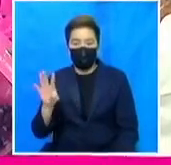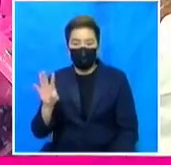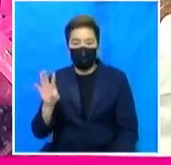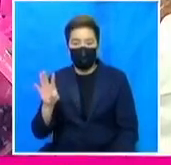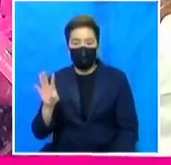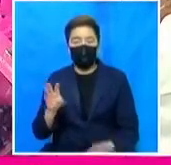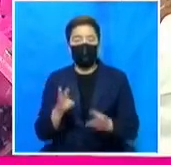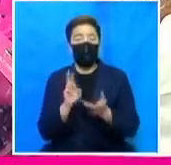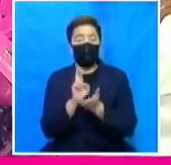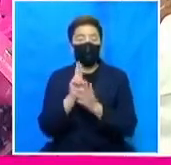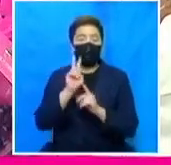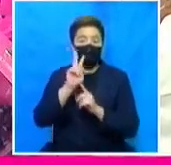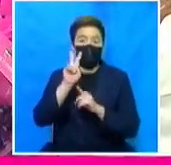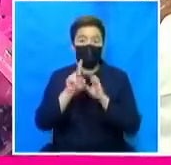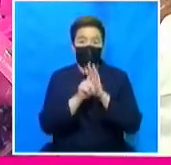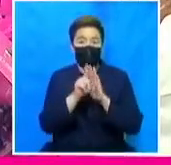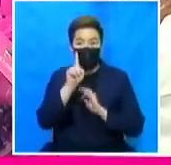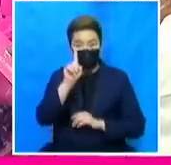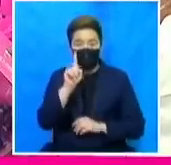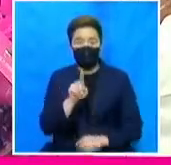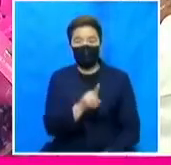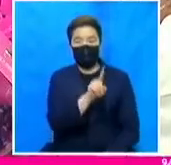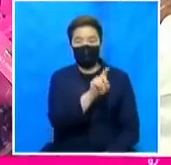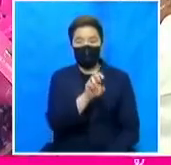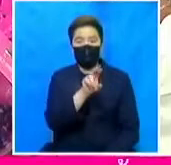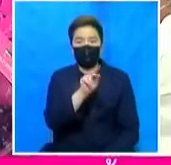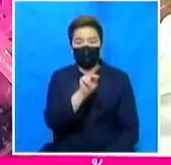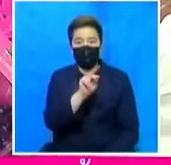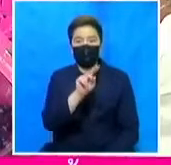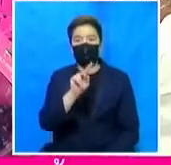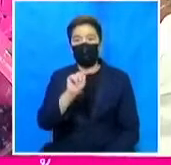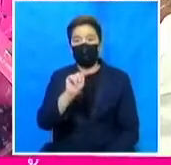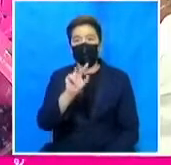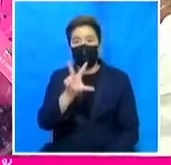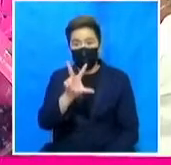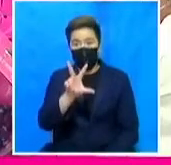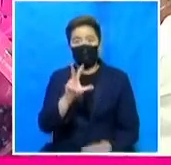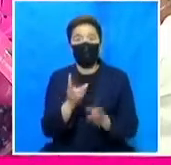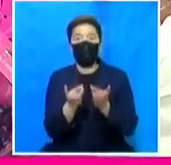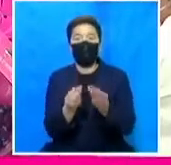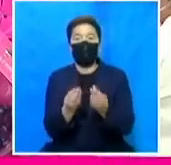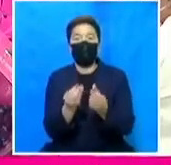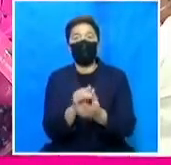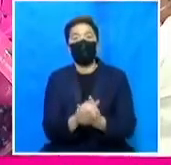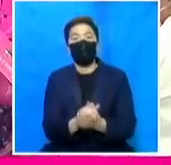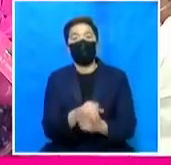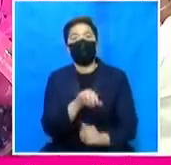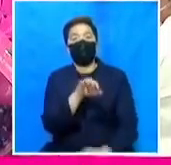9054814อันดับที่2หมุนครั้งที่1งวดที่130หมดอักษรทอผู้เฒ่าเลขที่ออก